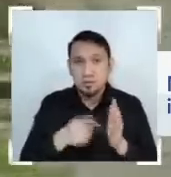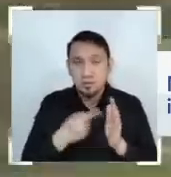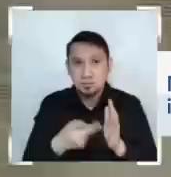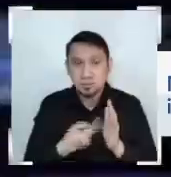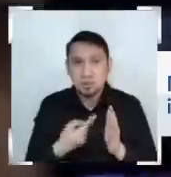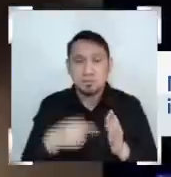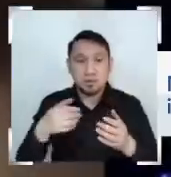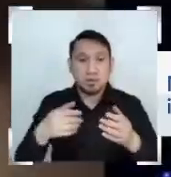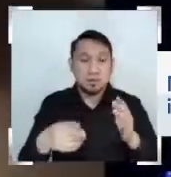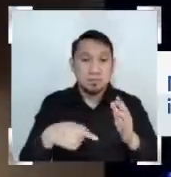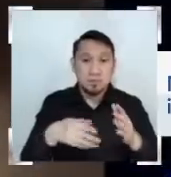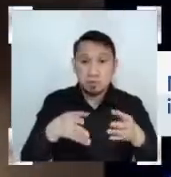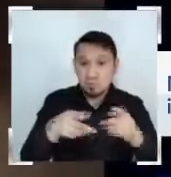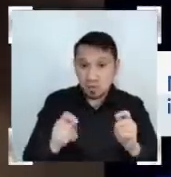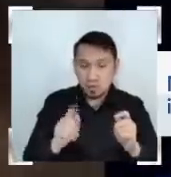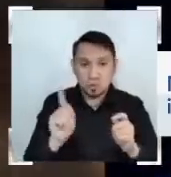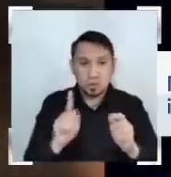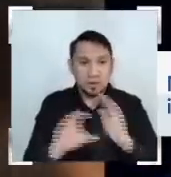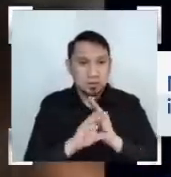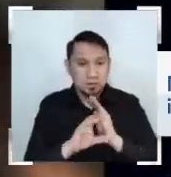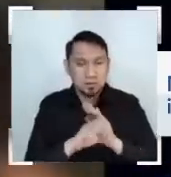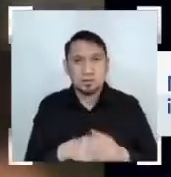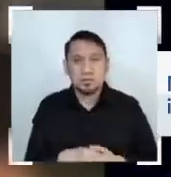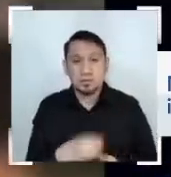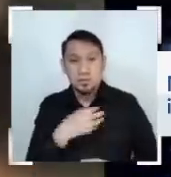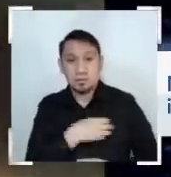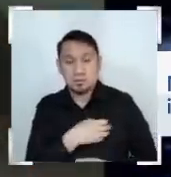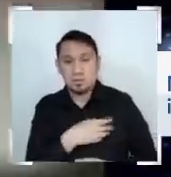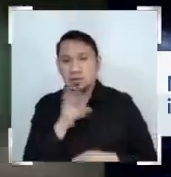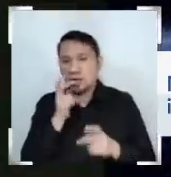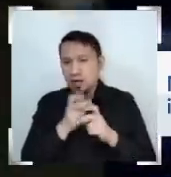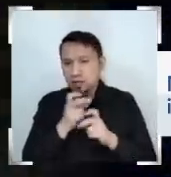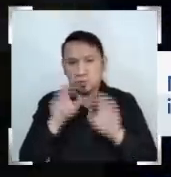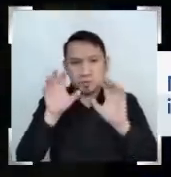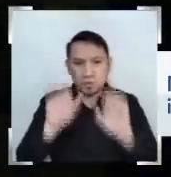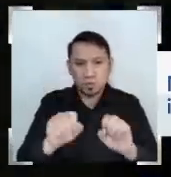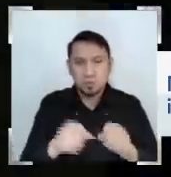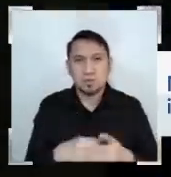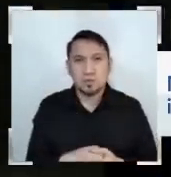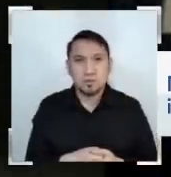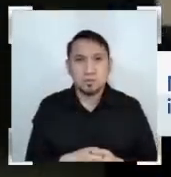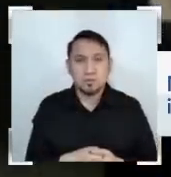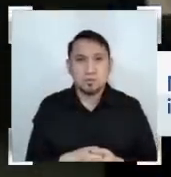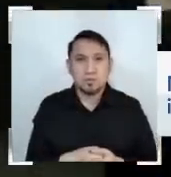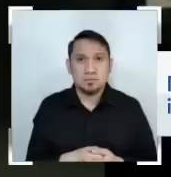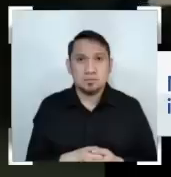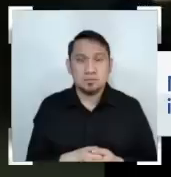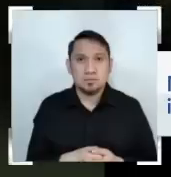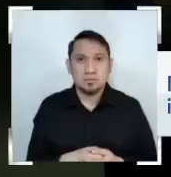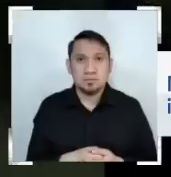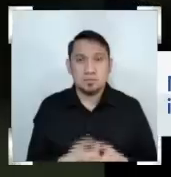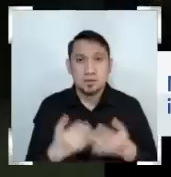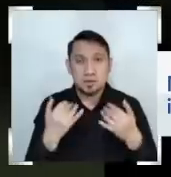pa ang pusta. Aminado ang mga otoridad na pahirapan ang paghuli sa mga sangkot sa drag racing dahil ito ay mistulang